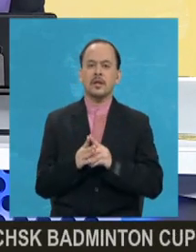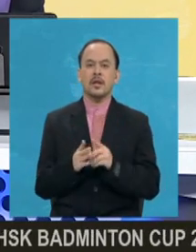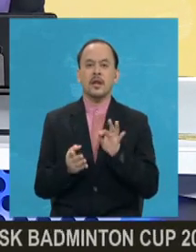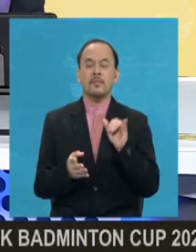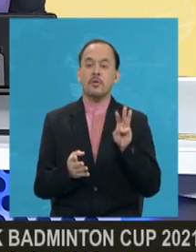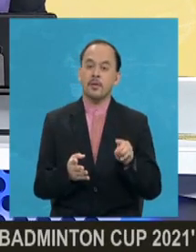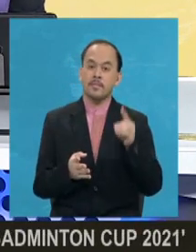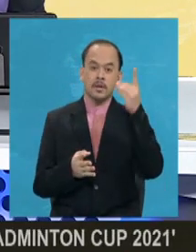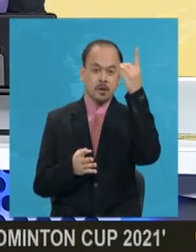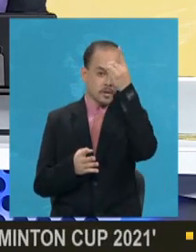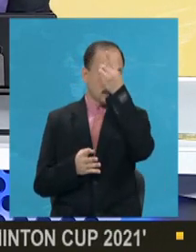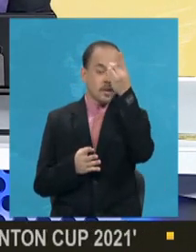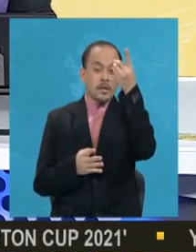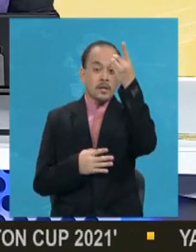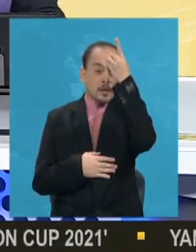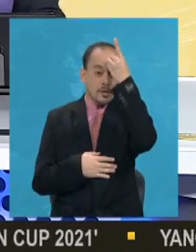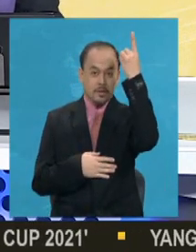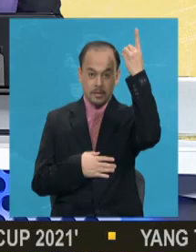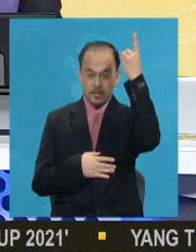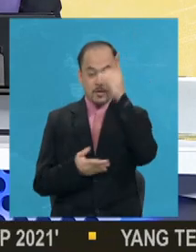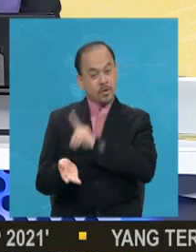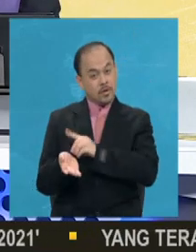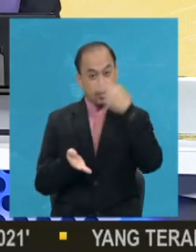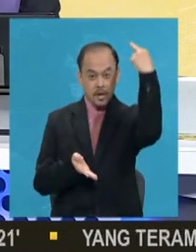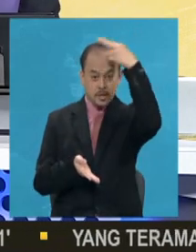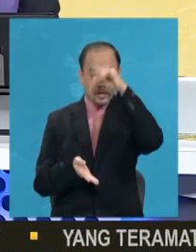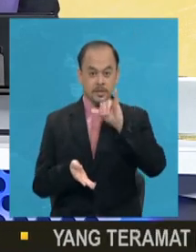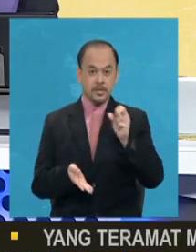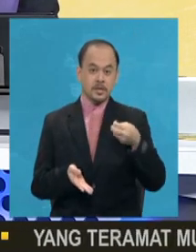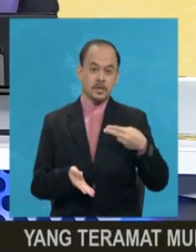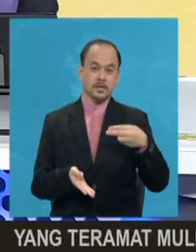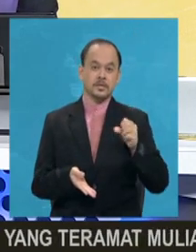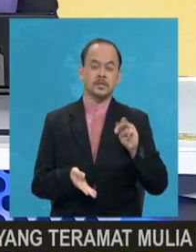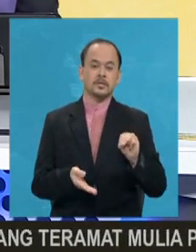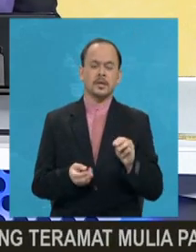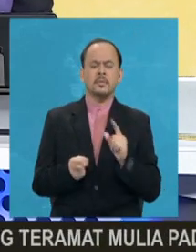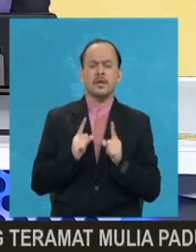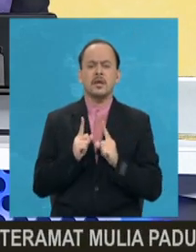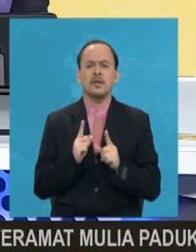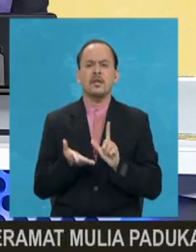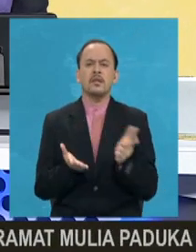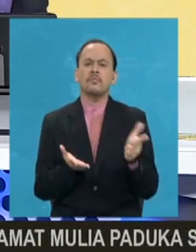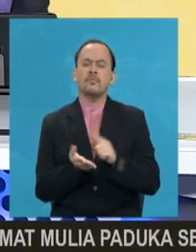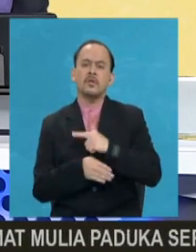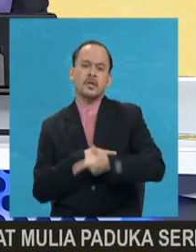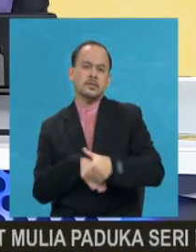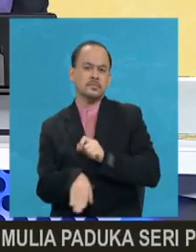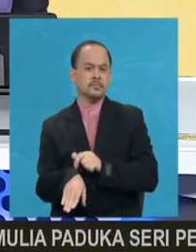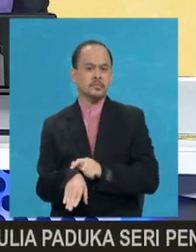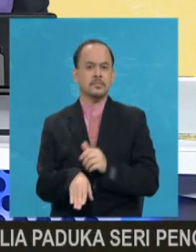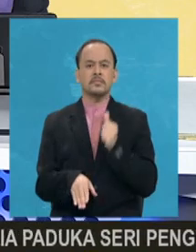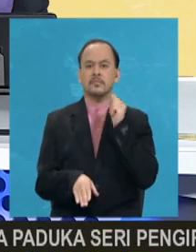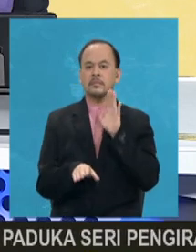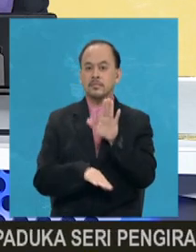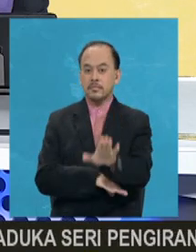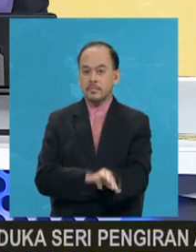Hisyam bin Ja'far mengenai perkara itu dalam temubual eksklusif dalam rancangan liputan semasa Malam esok kau